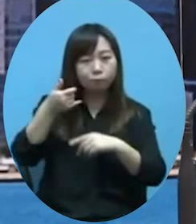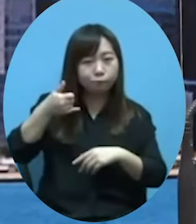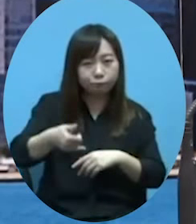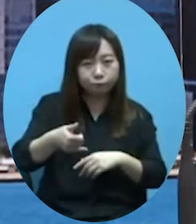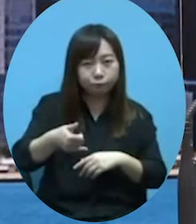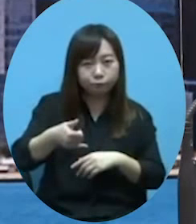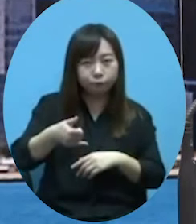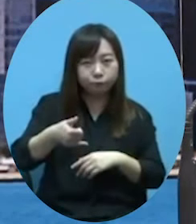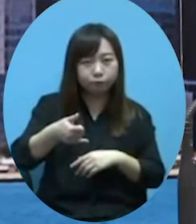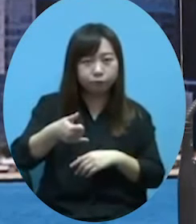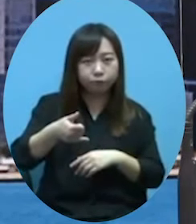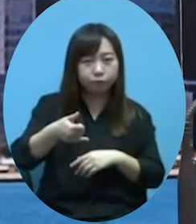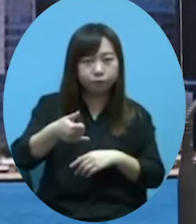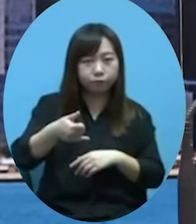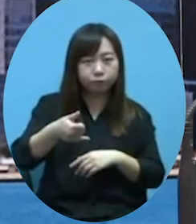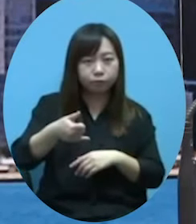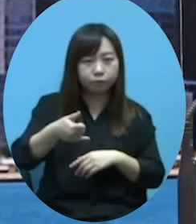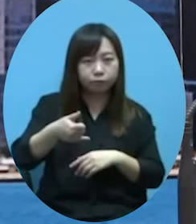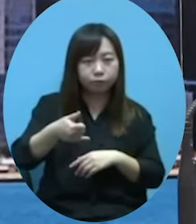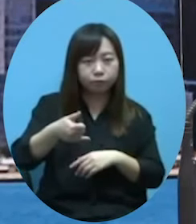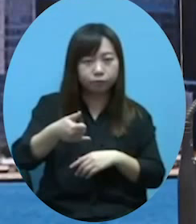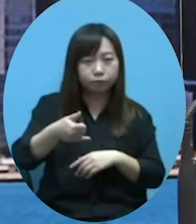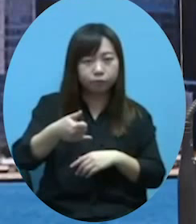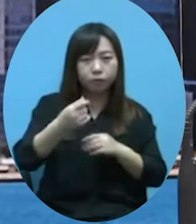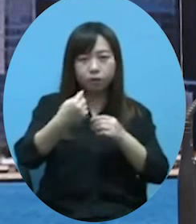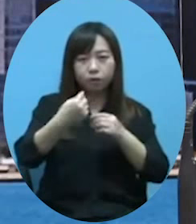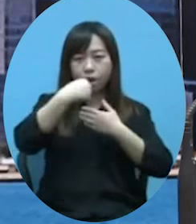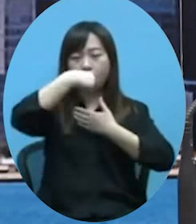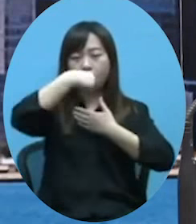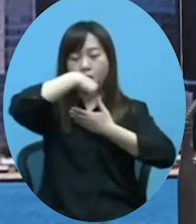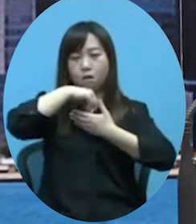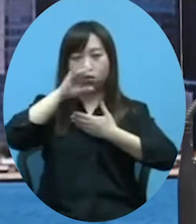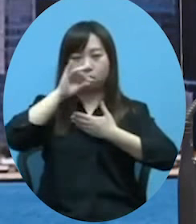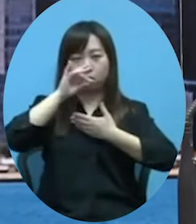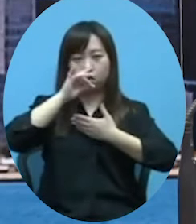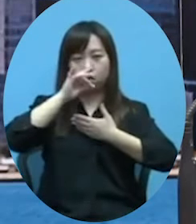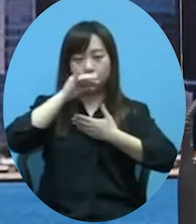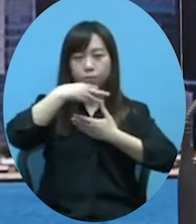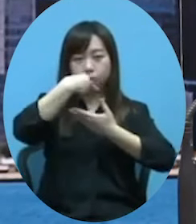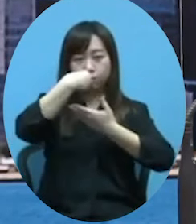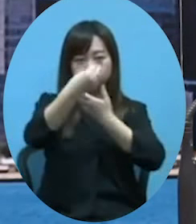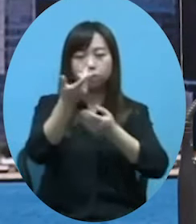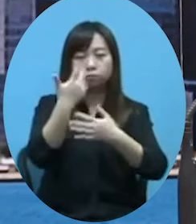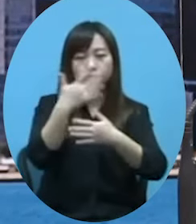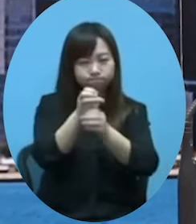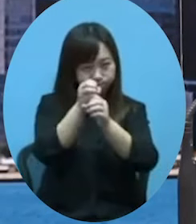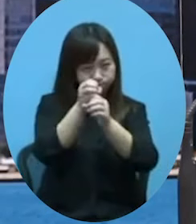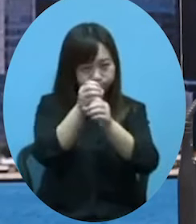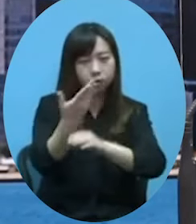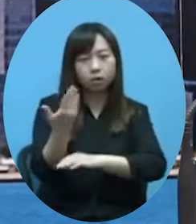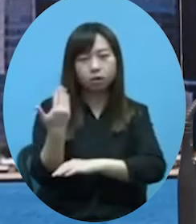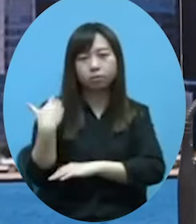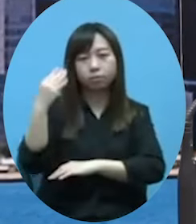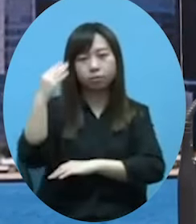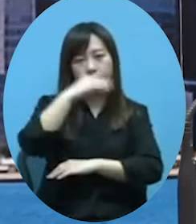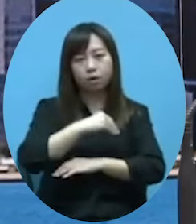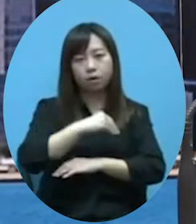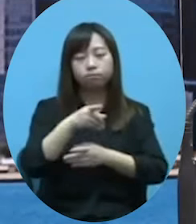胸口的唾液那裡然後又拿了樣本所以昨晚就是